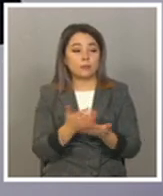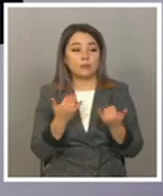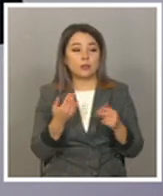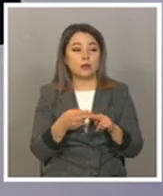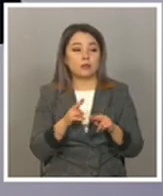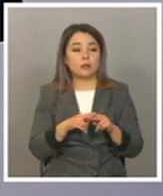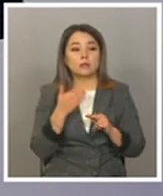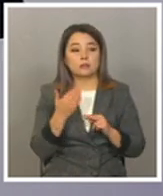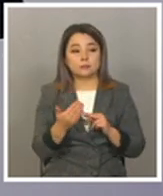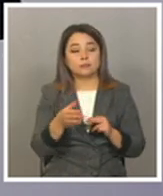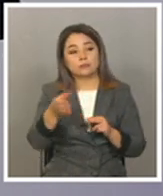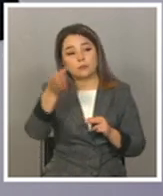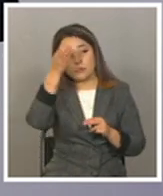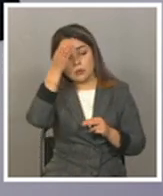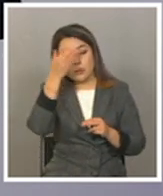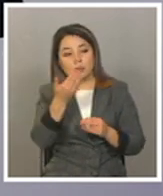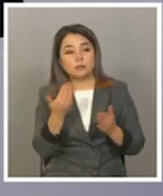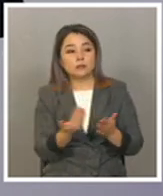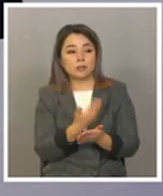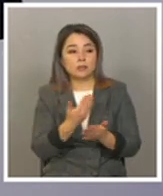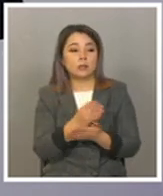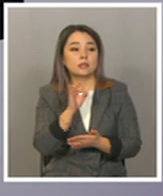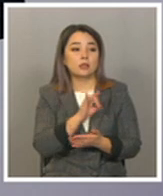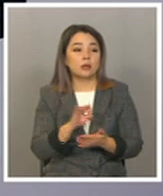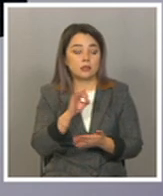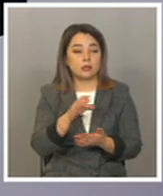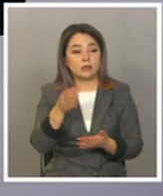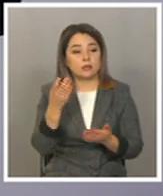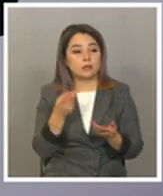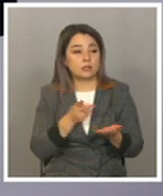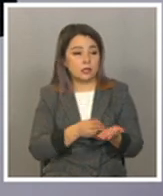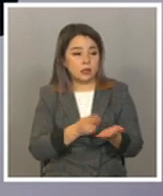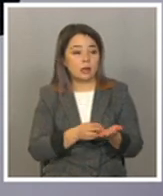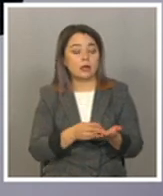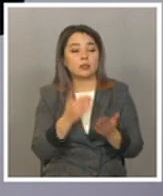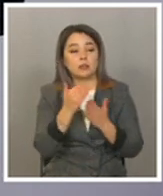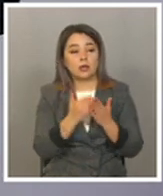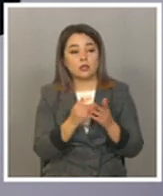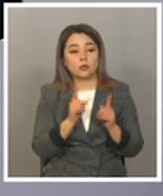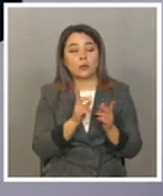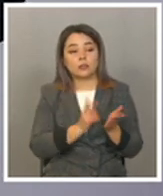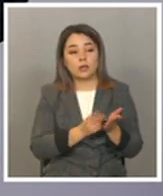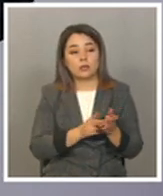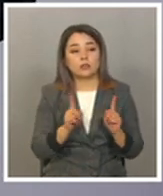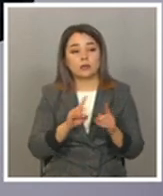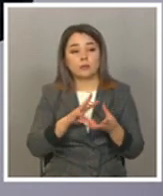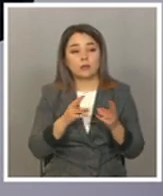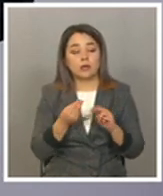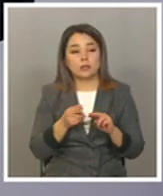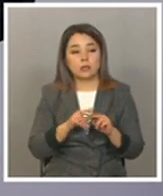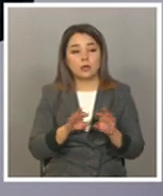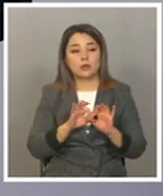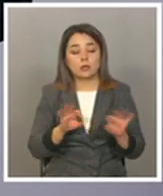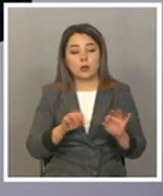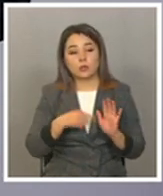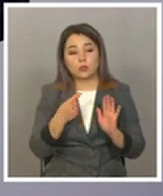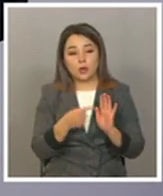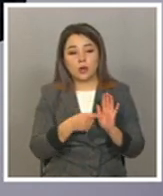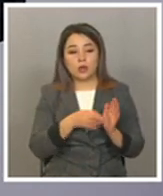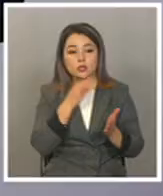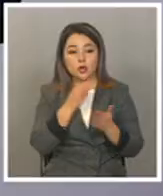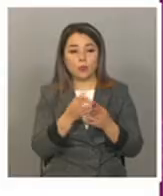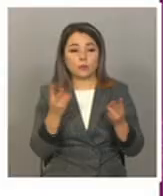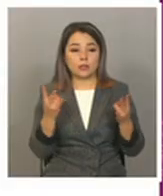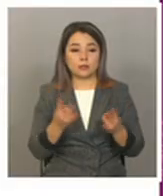сіздер ғылыми дерек, тарихи дерек, статистикалық дерек дегеніміз не деген сұраққа жауап